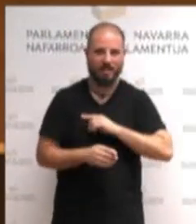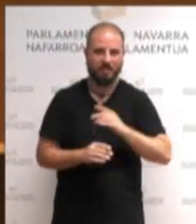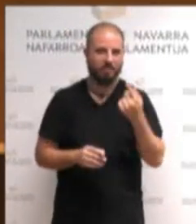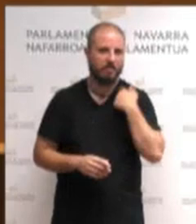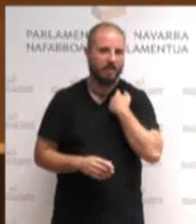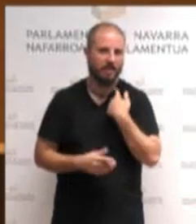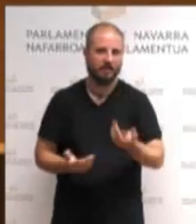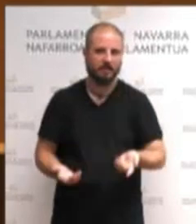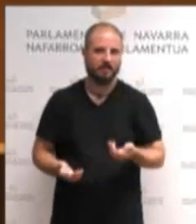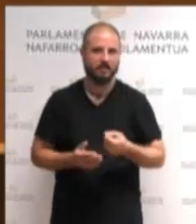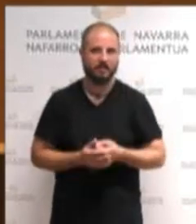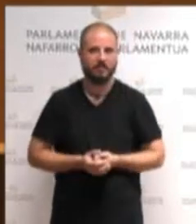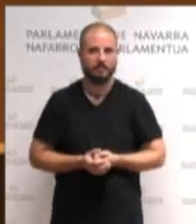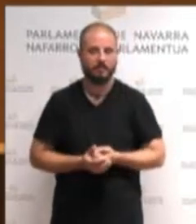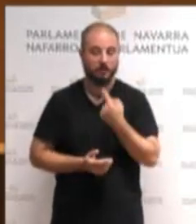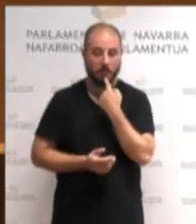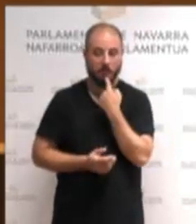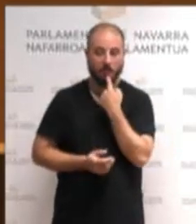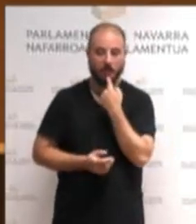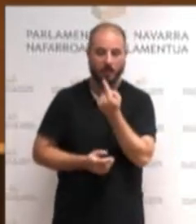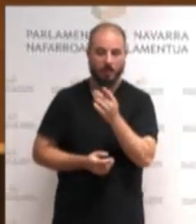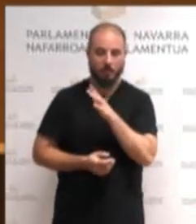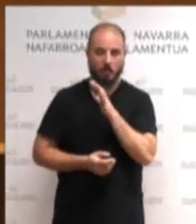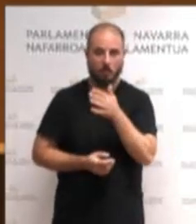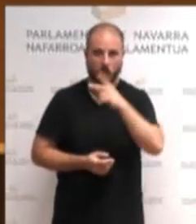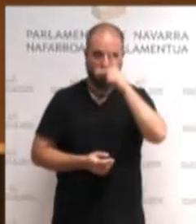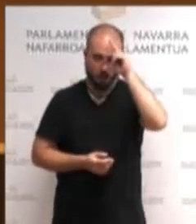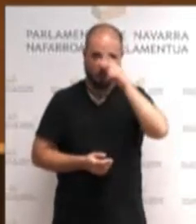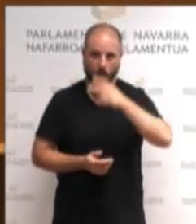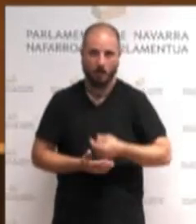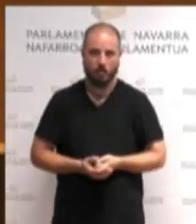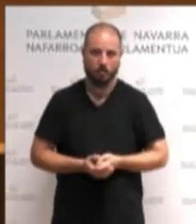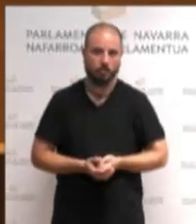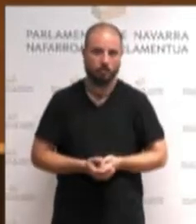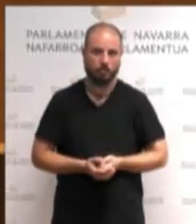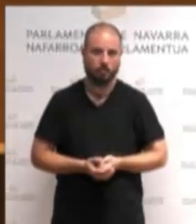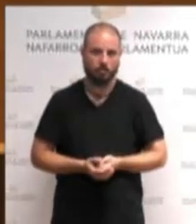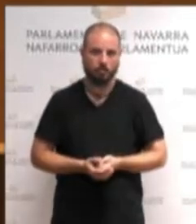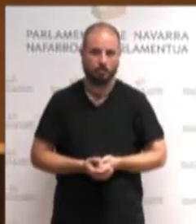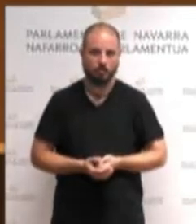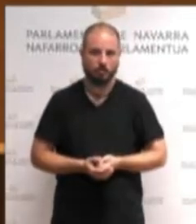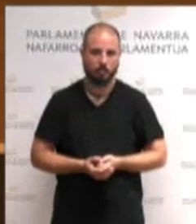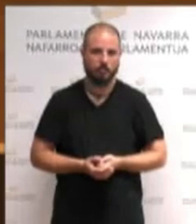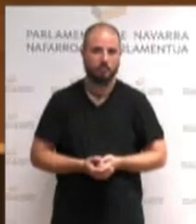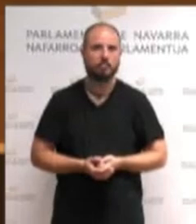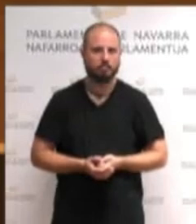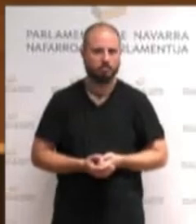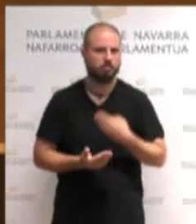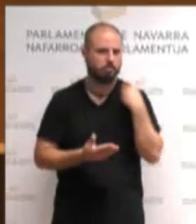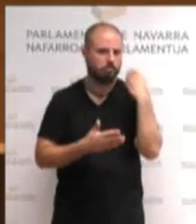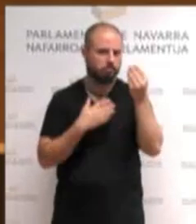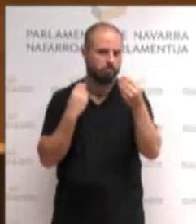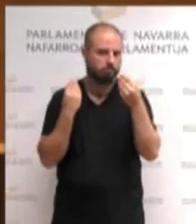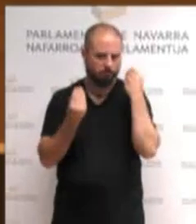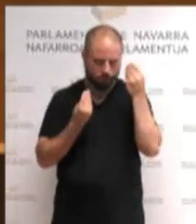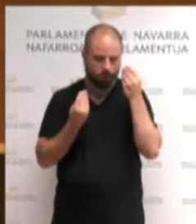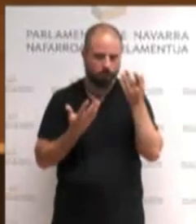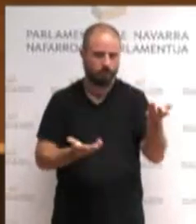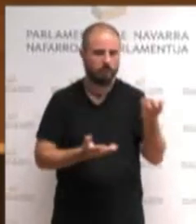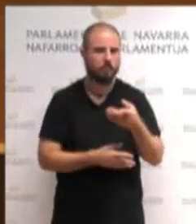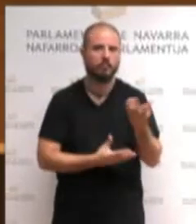egitear-ко Жituen enz запadubadetan ik chainetarruarka